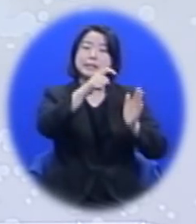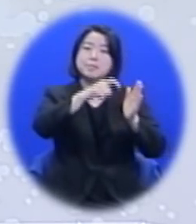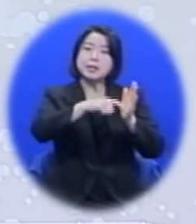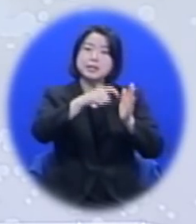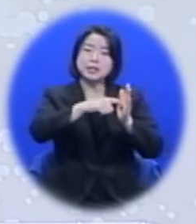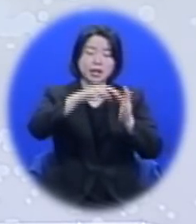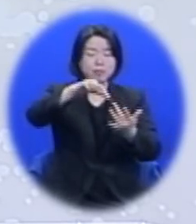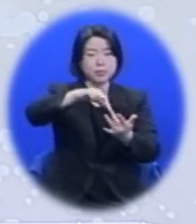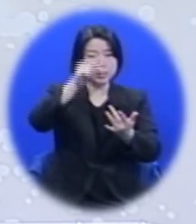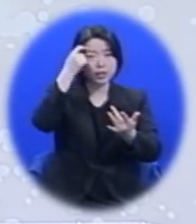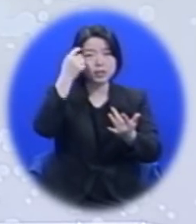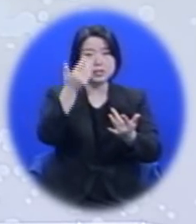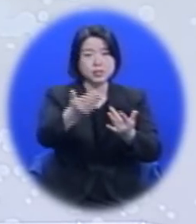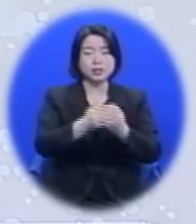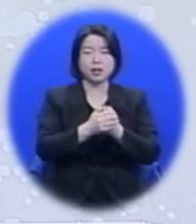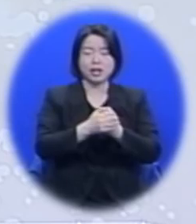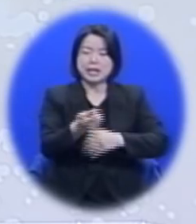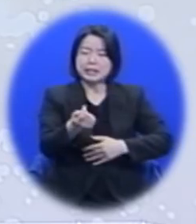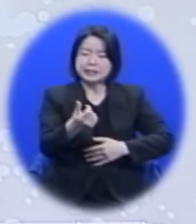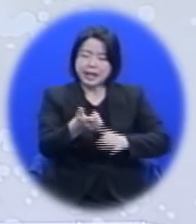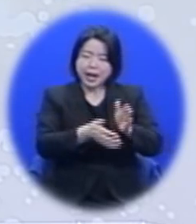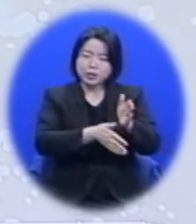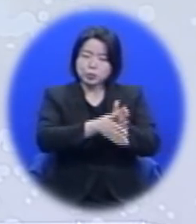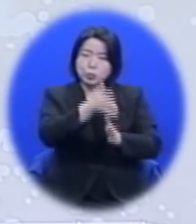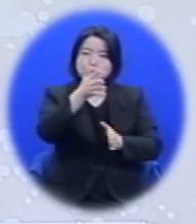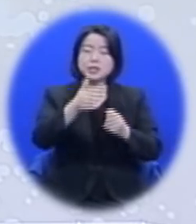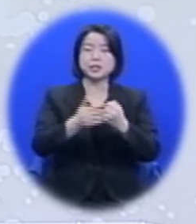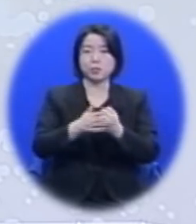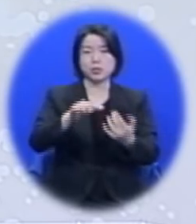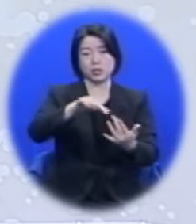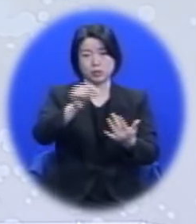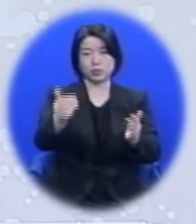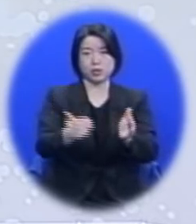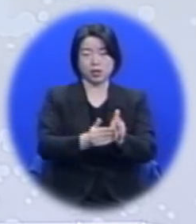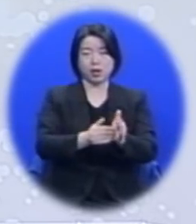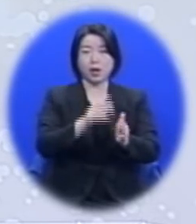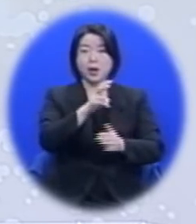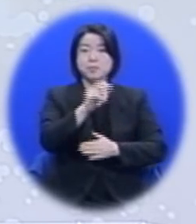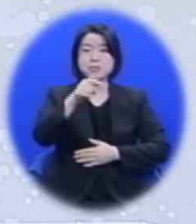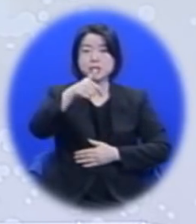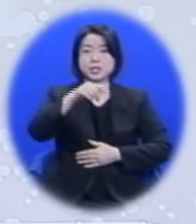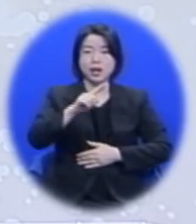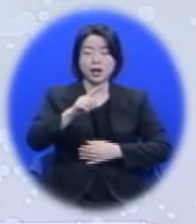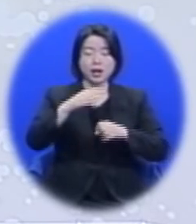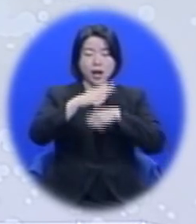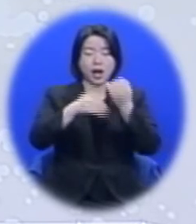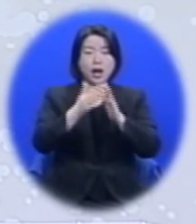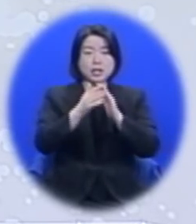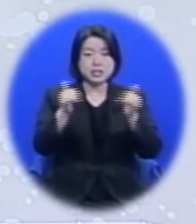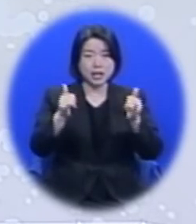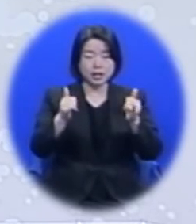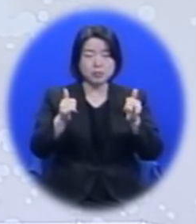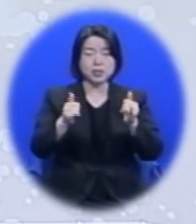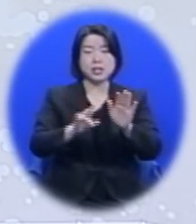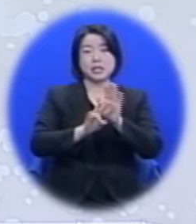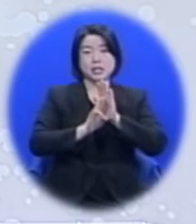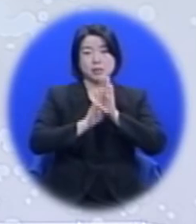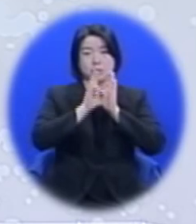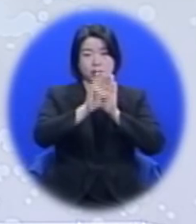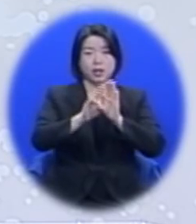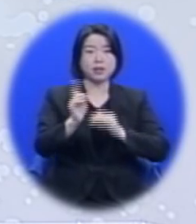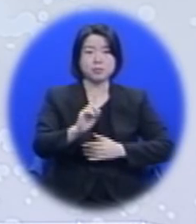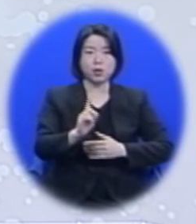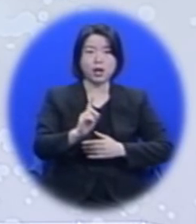택했을까요? 작은 도시이기 때문이라고 그랬습니다. 미가서 선지자가 이렇게 예언합니다.